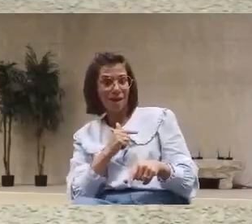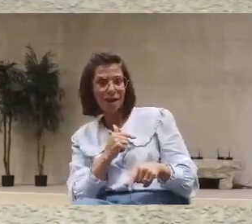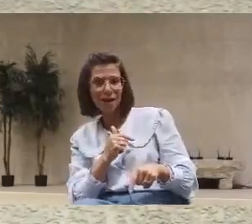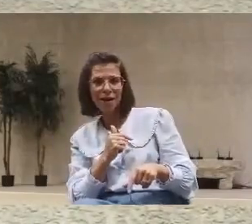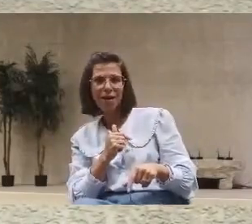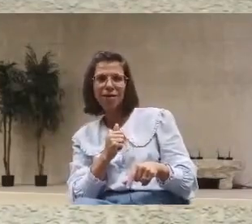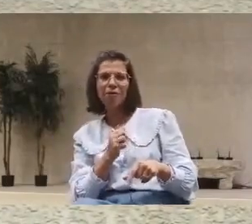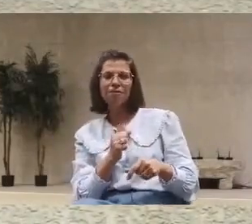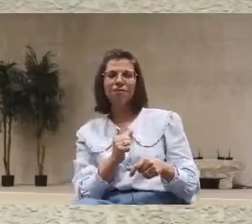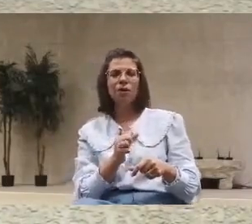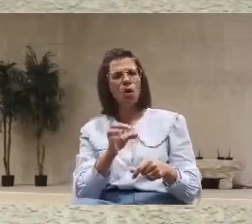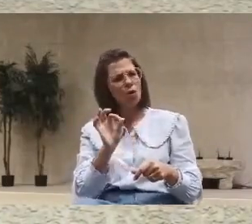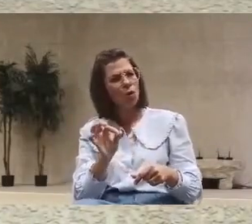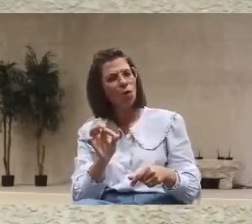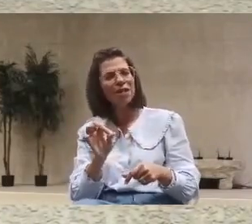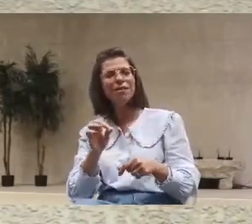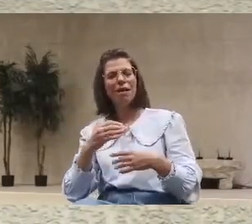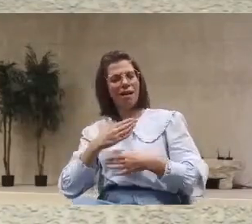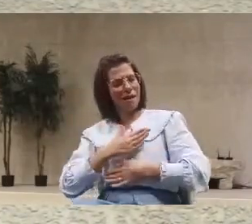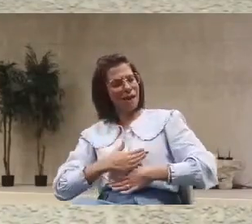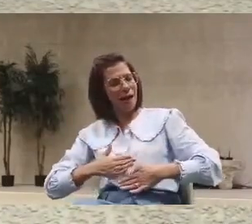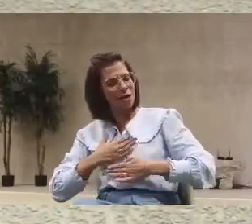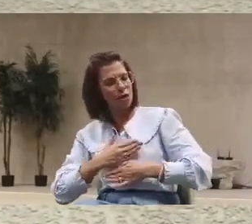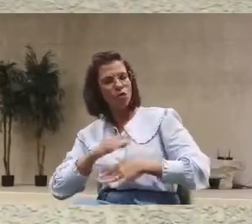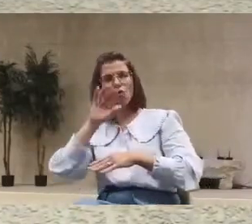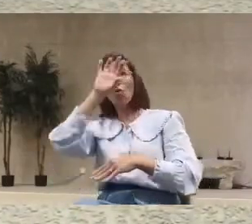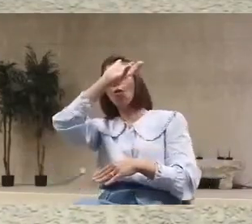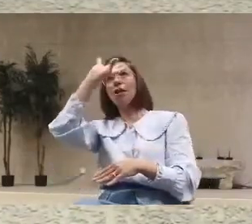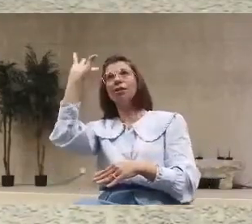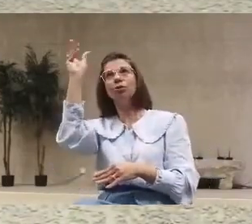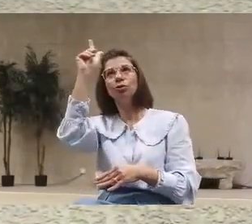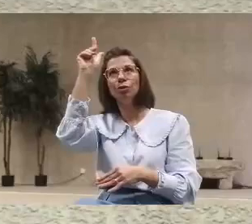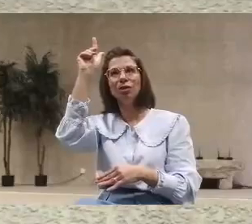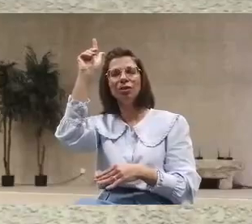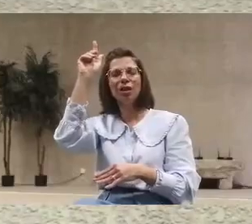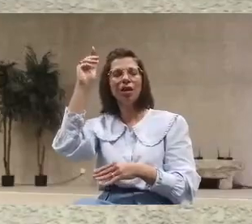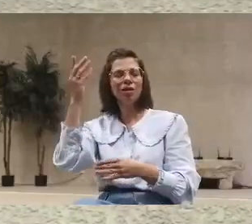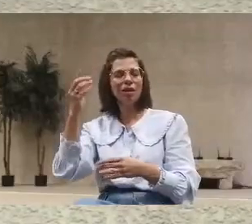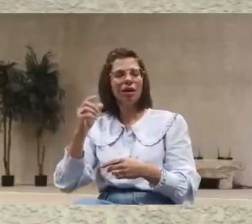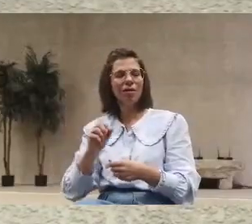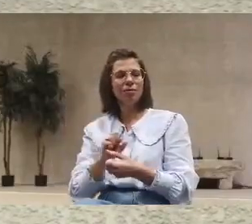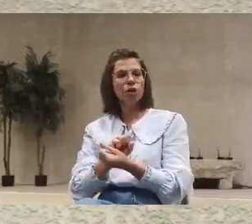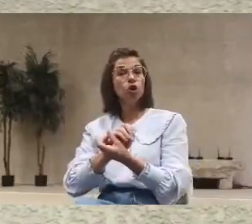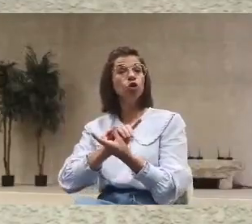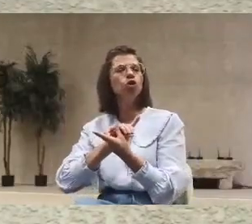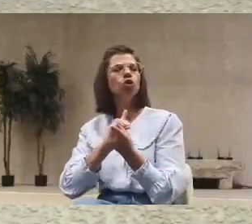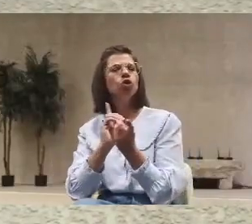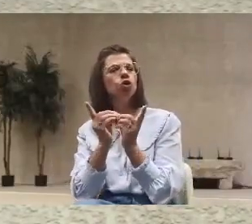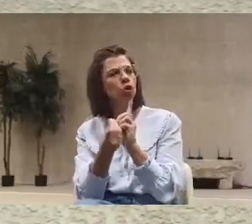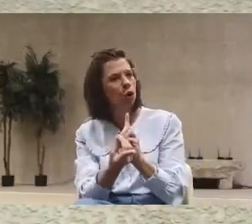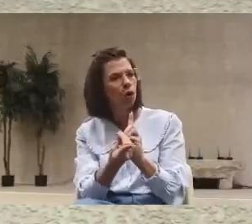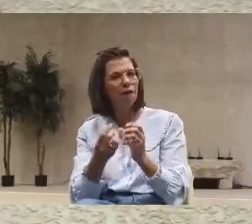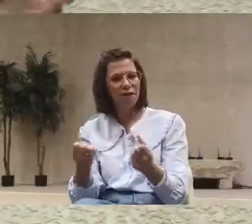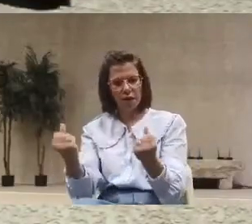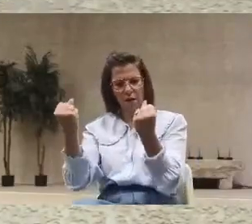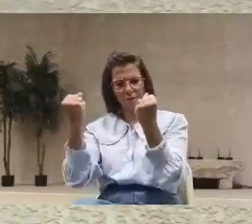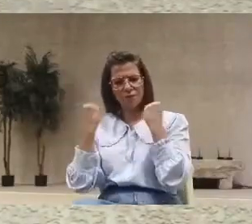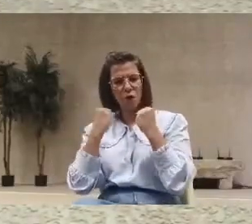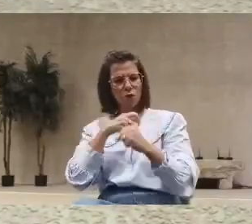la joie du ciel qui devient notre force Amen Oh